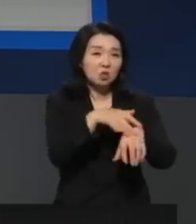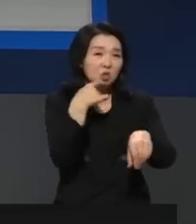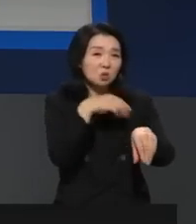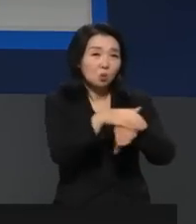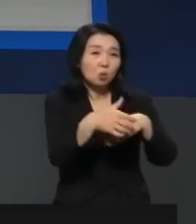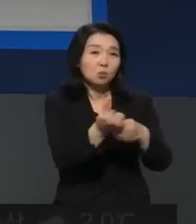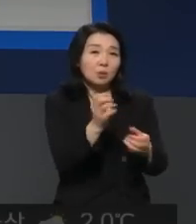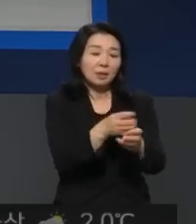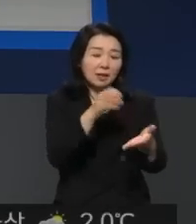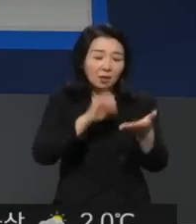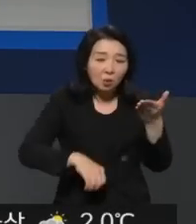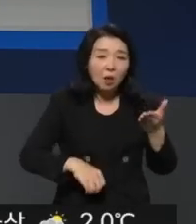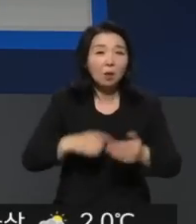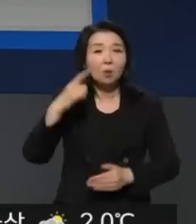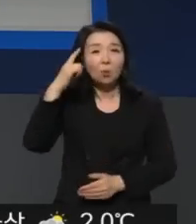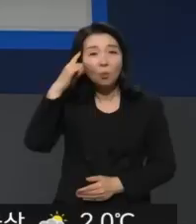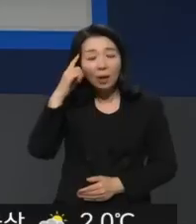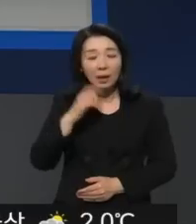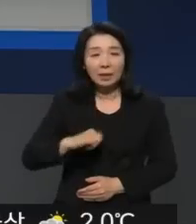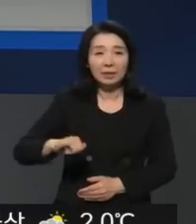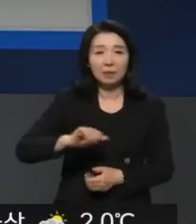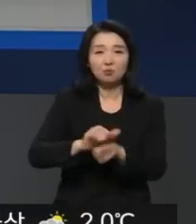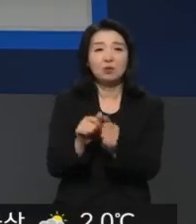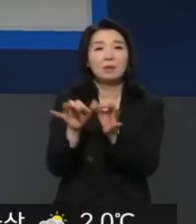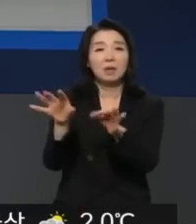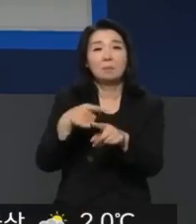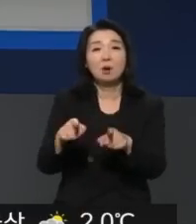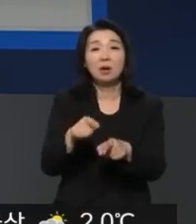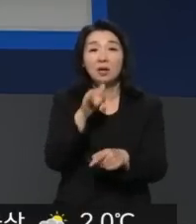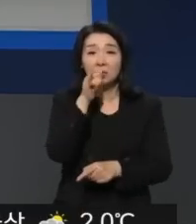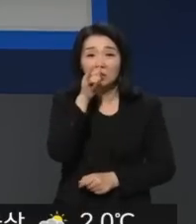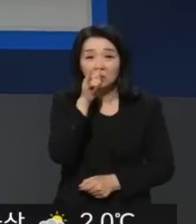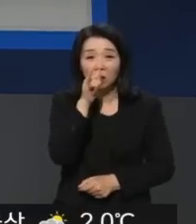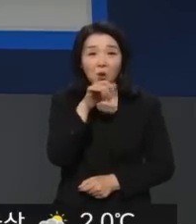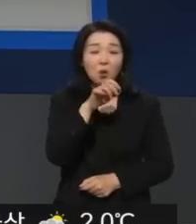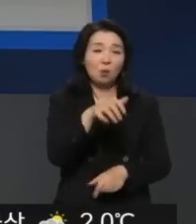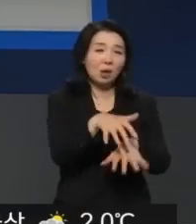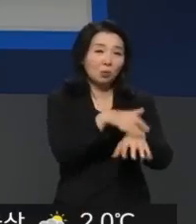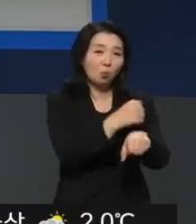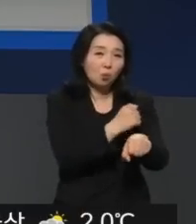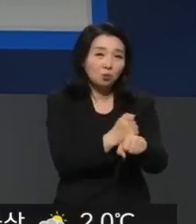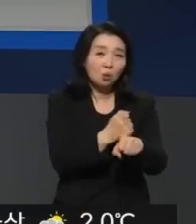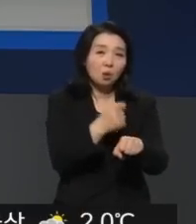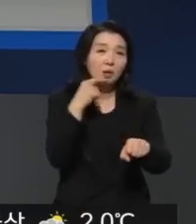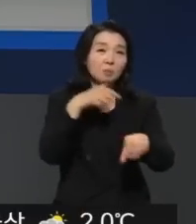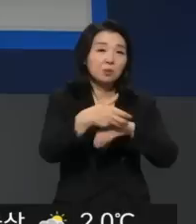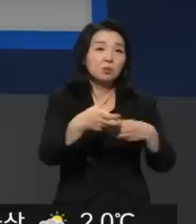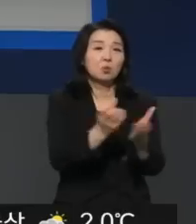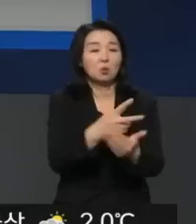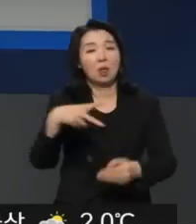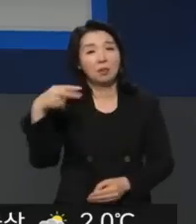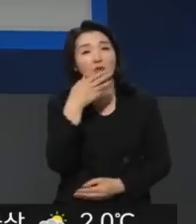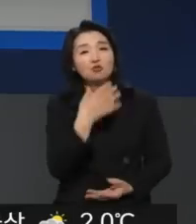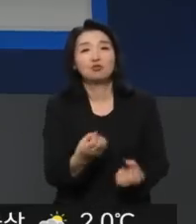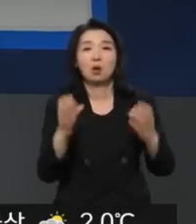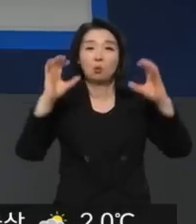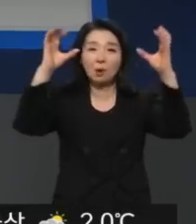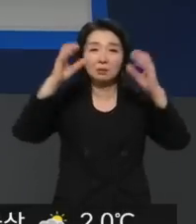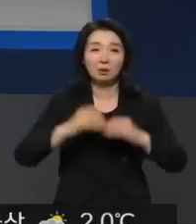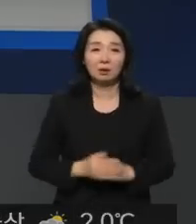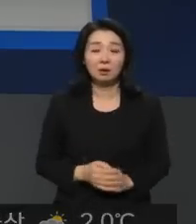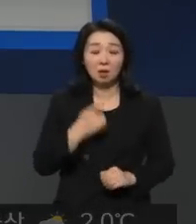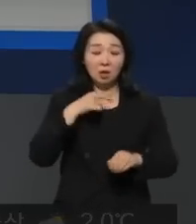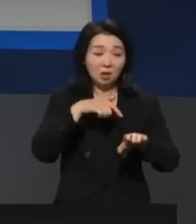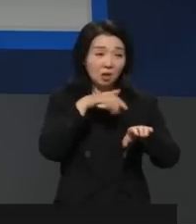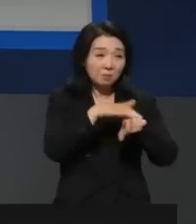급등은 개미 투자자들의 평가를 그대로 반영하고 있다. 포스코 노조의 민노총 손절 축하하고 환영한다면서